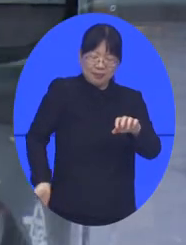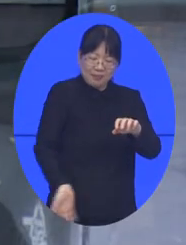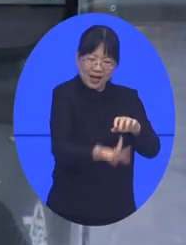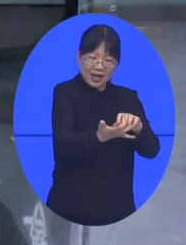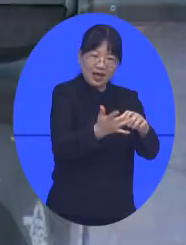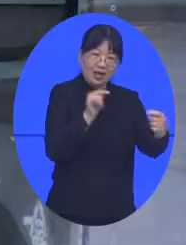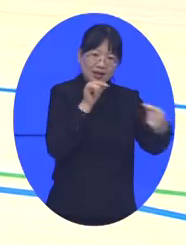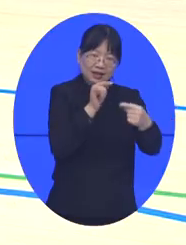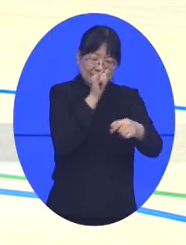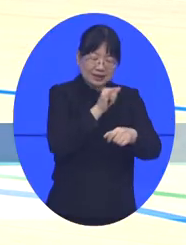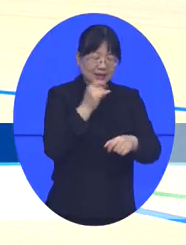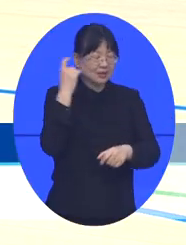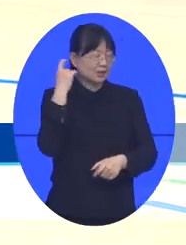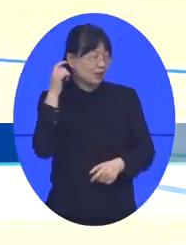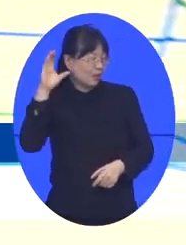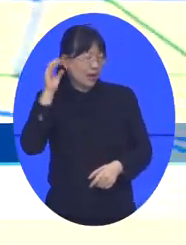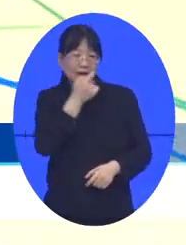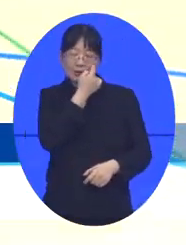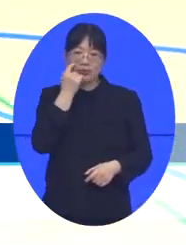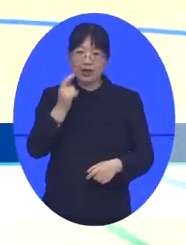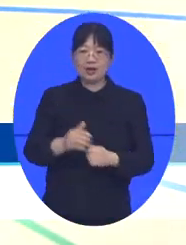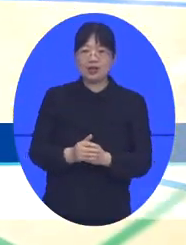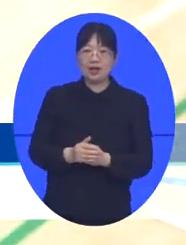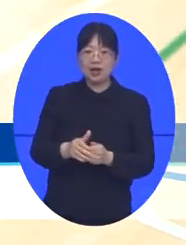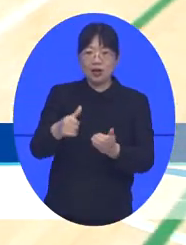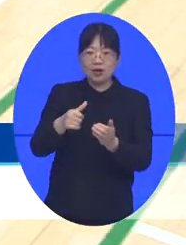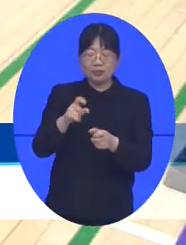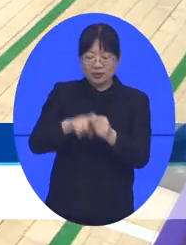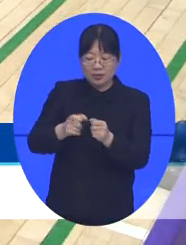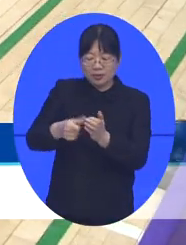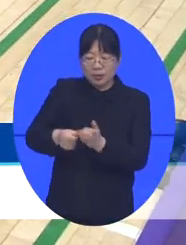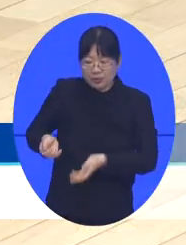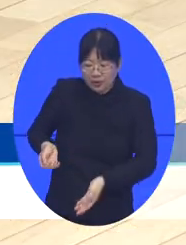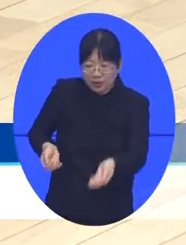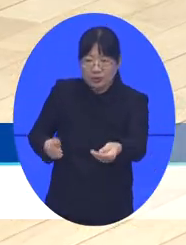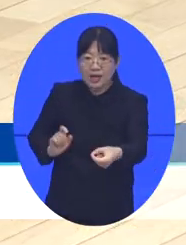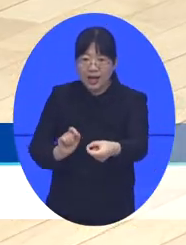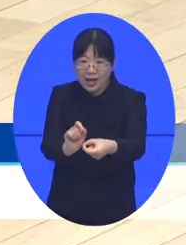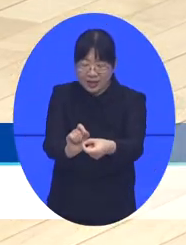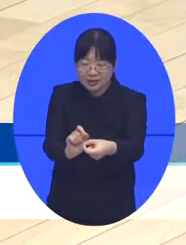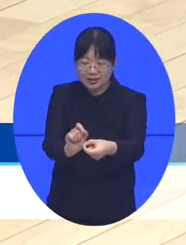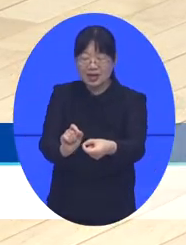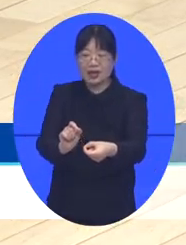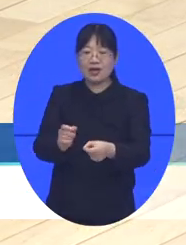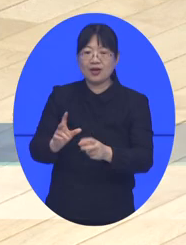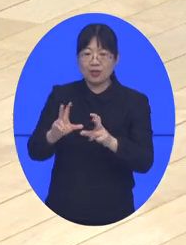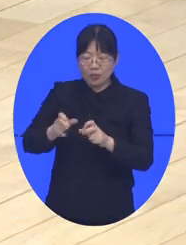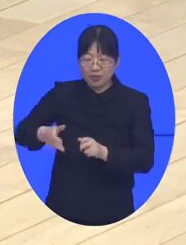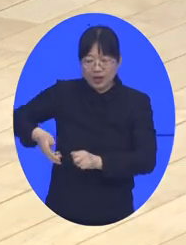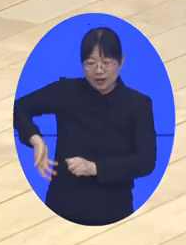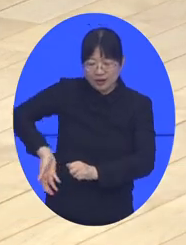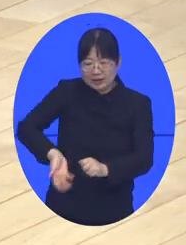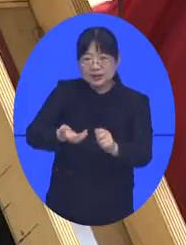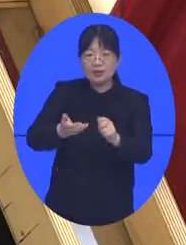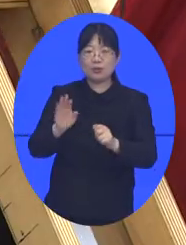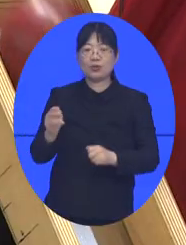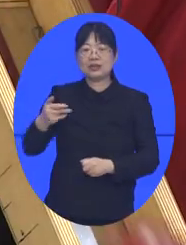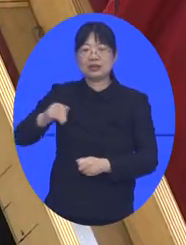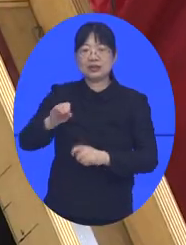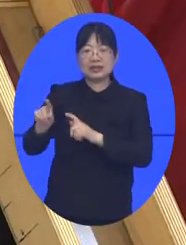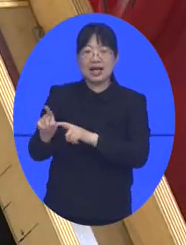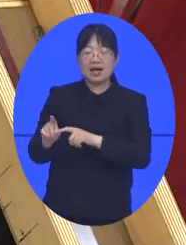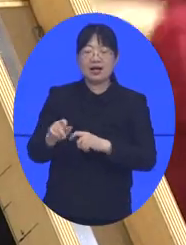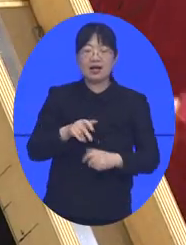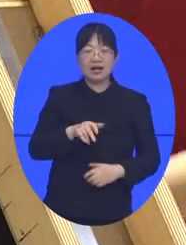통해 확인합니다. 표적구를 던져놓고 그와 가깝게 공을 던지는 보치아. 컬링과 비슷한 방식인데